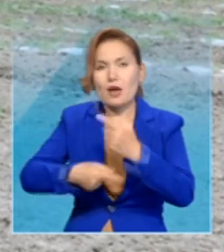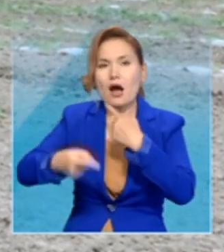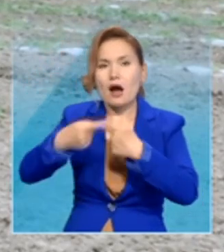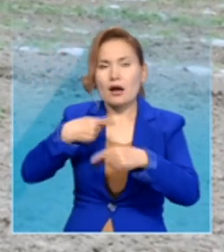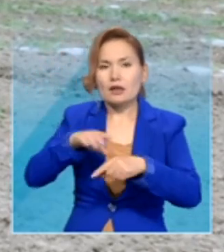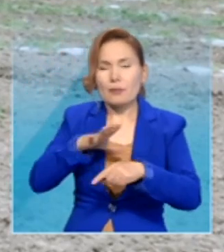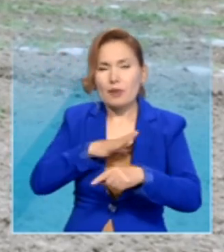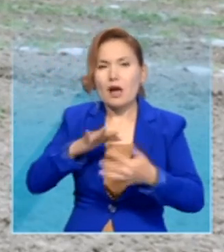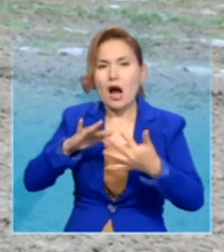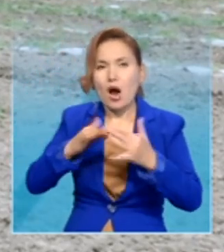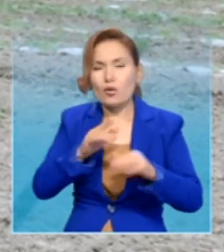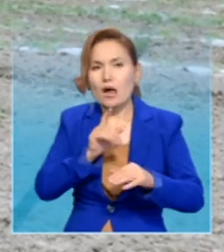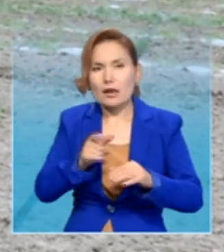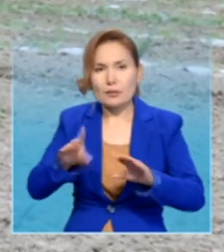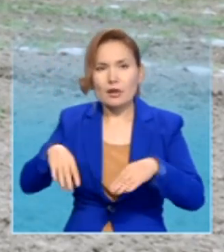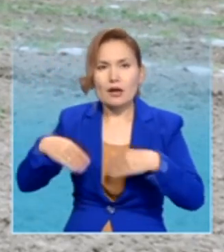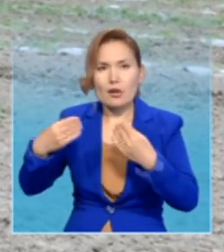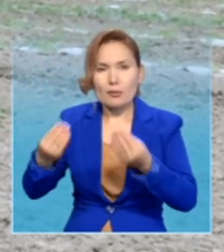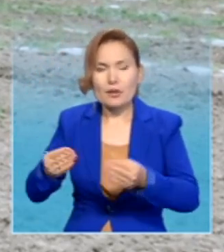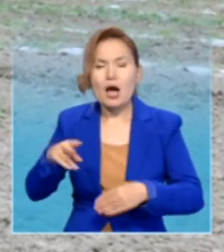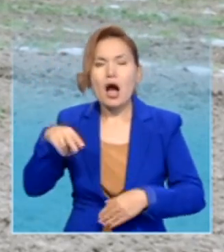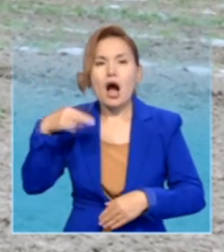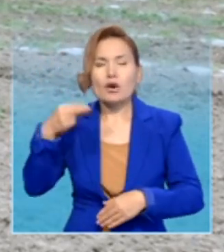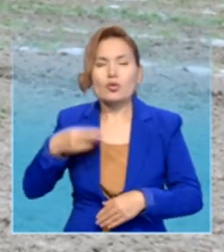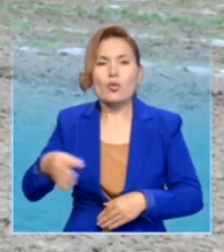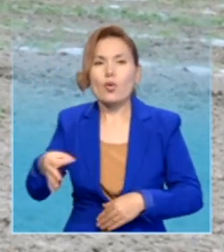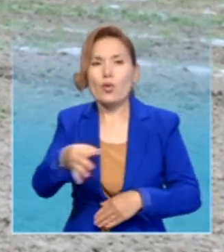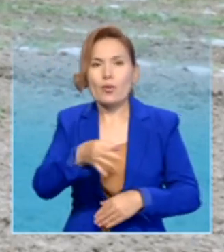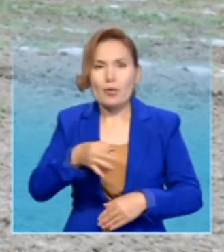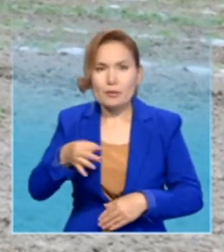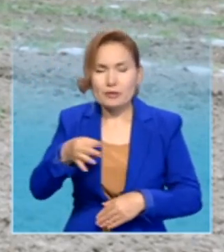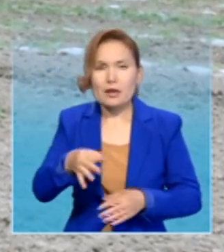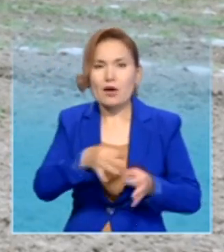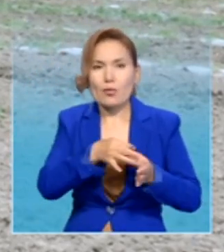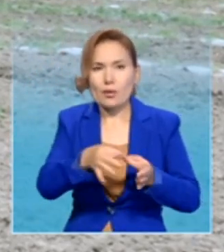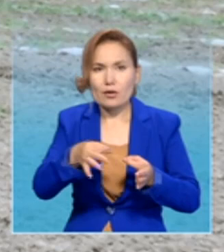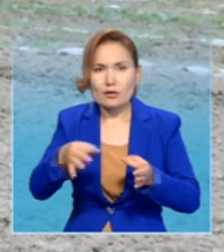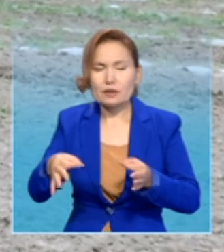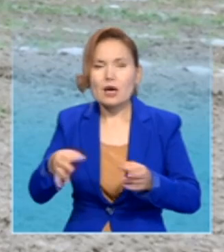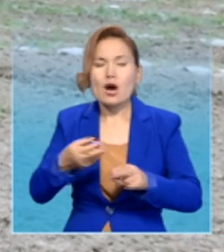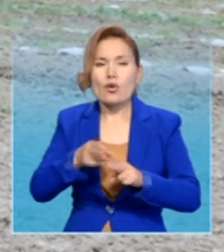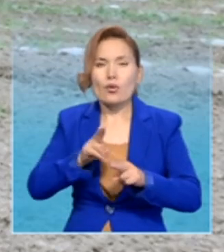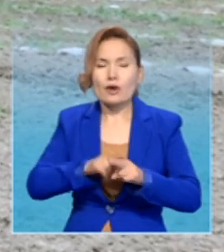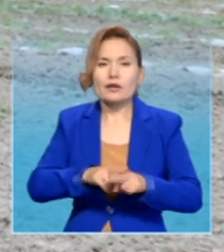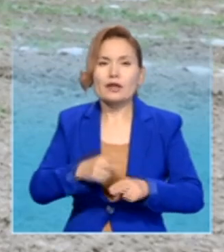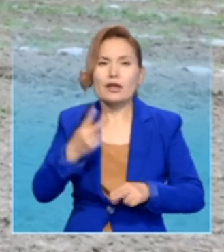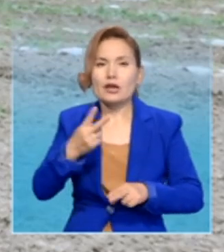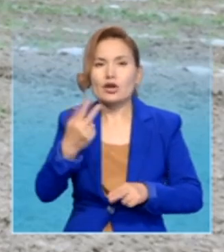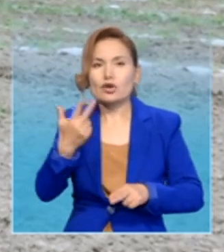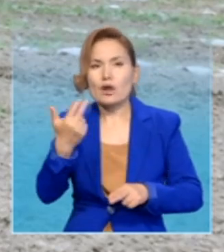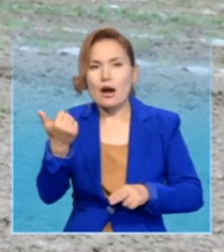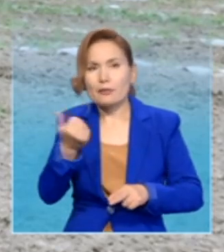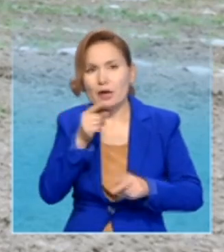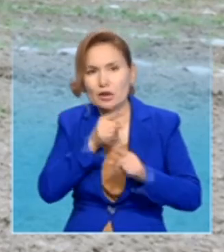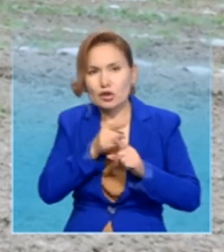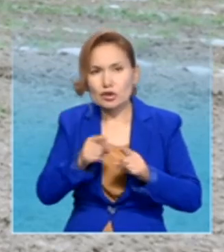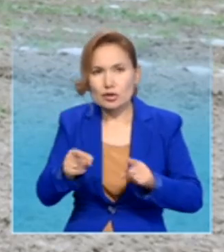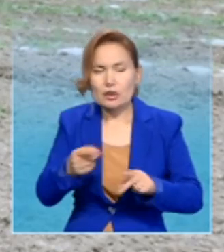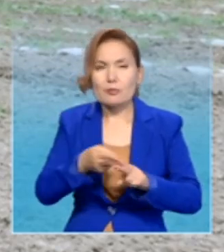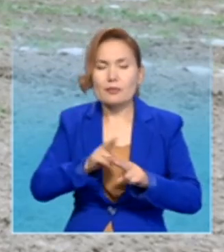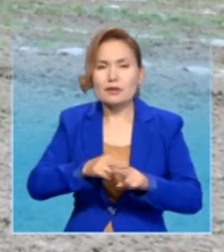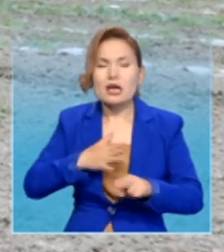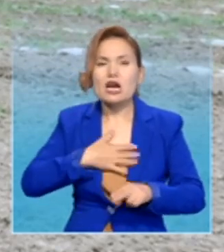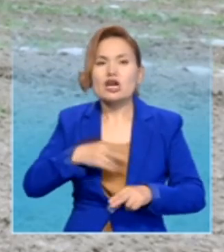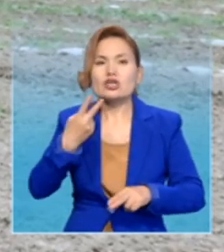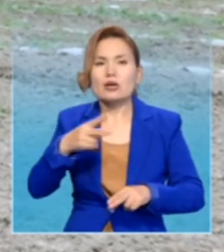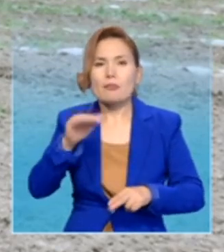қарата жалғастыратын болады. Ал егер Ақтөбе облысы айтады, Ақтөбе облысы бойынша айтатын болсақ, осы 2-3 аптаның ішінде біз